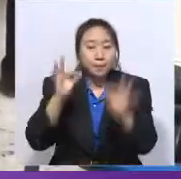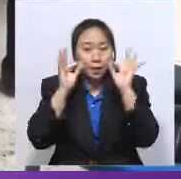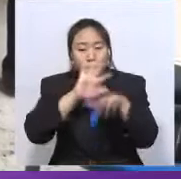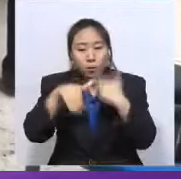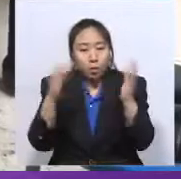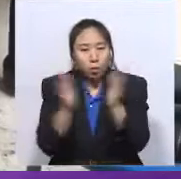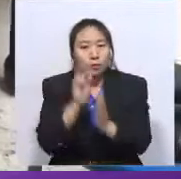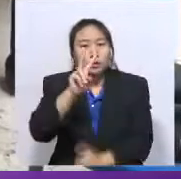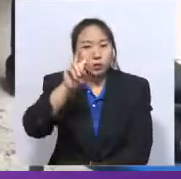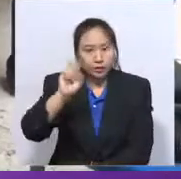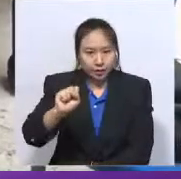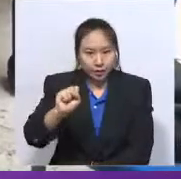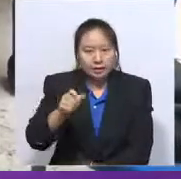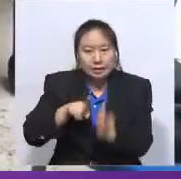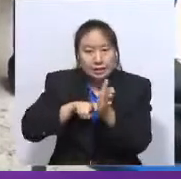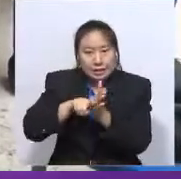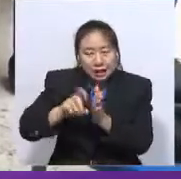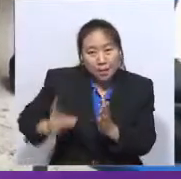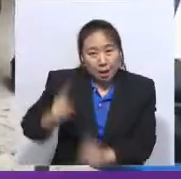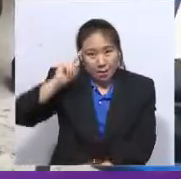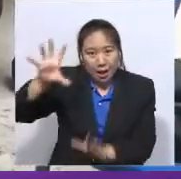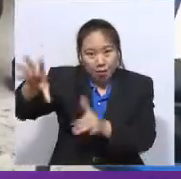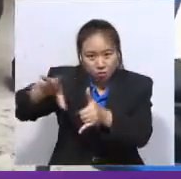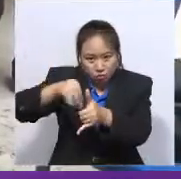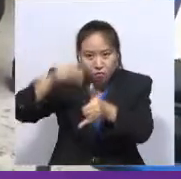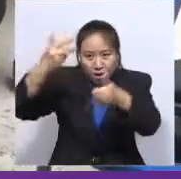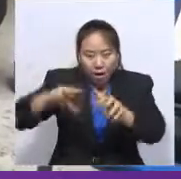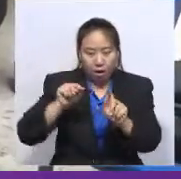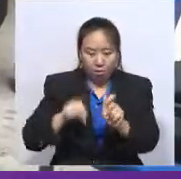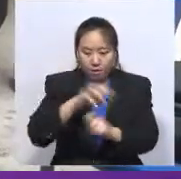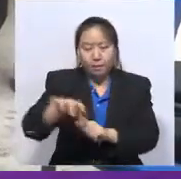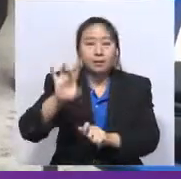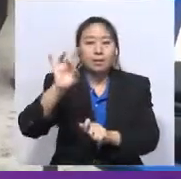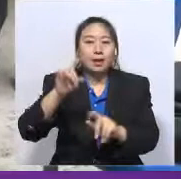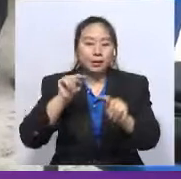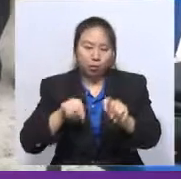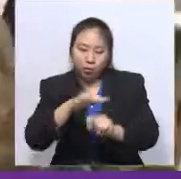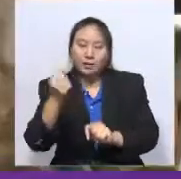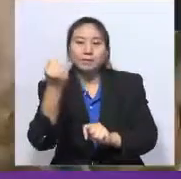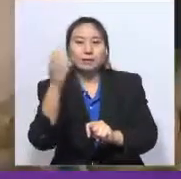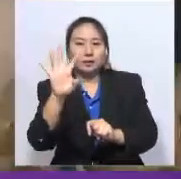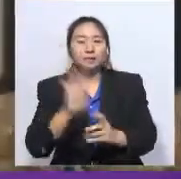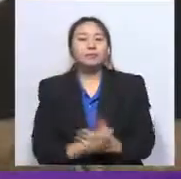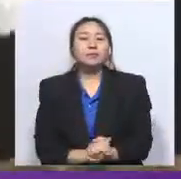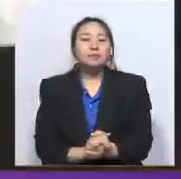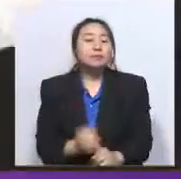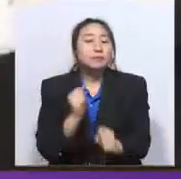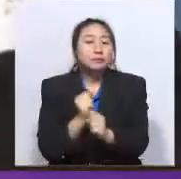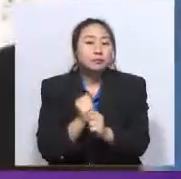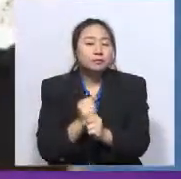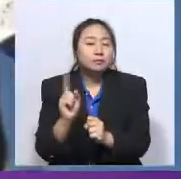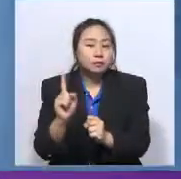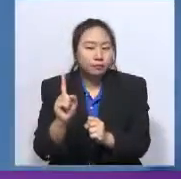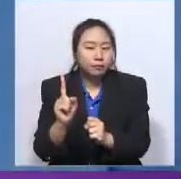วมกว่า 200,000 ตัวพบว่าติดเชื้อโรคพิษสุนัขบ้าแล้วในพื้นที่8อำเภอ14ตำบลครับ ซึ่งข้อปฏิบัตินึงนะคะ